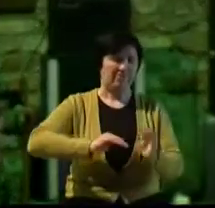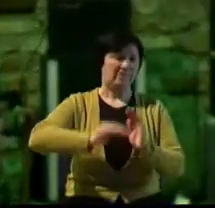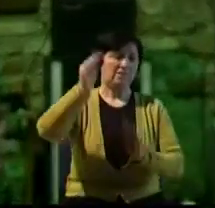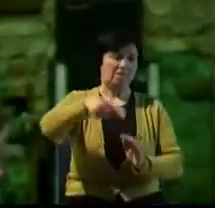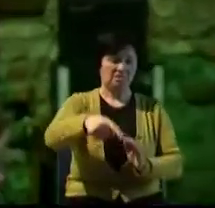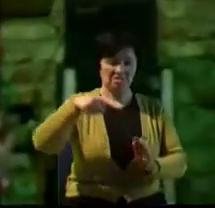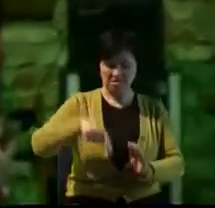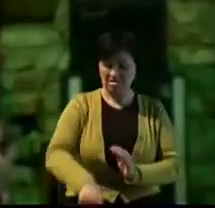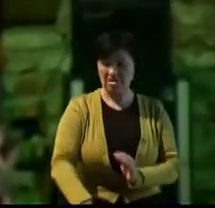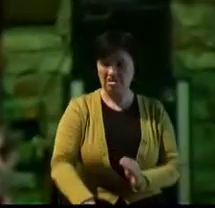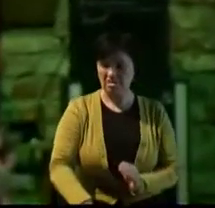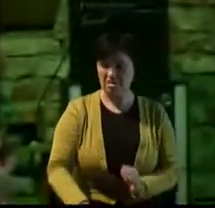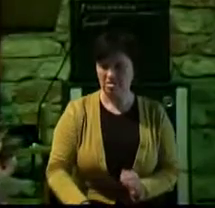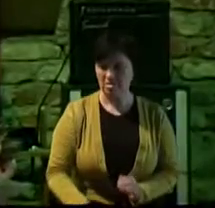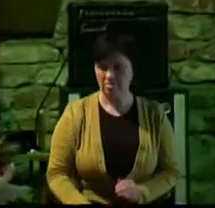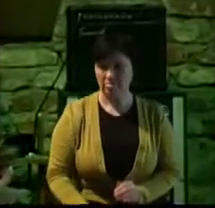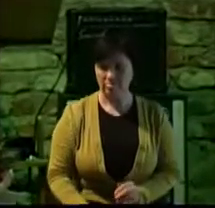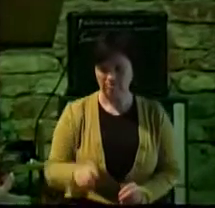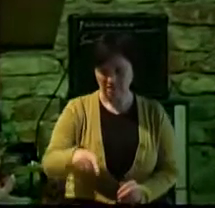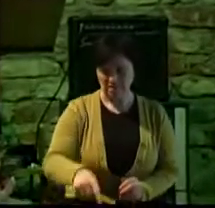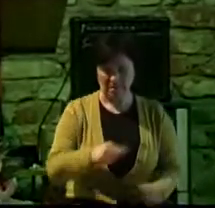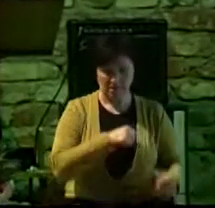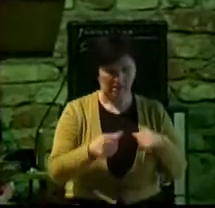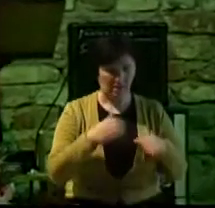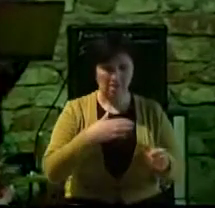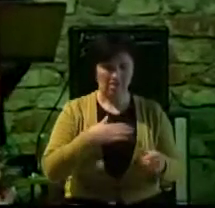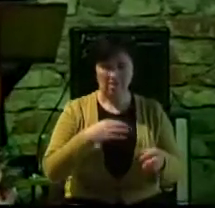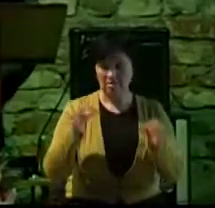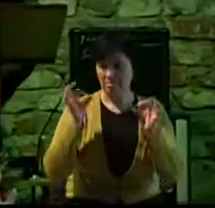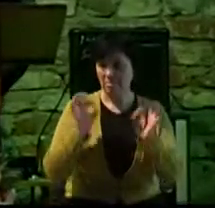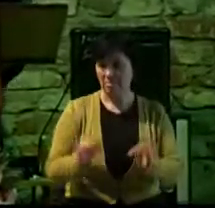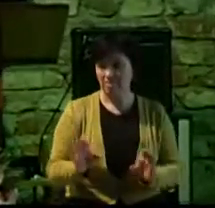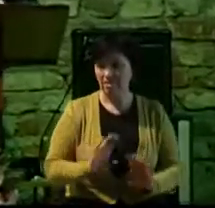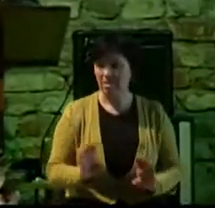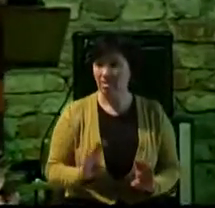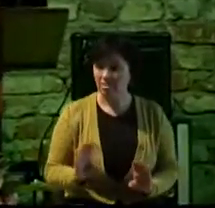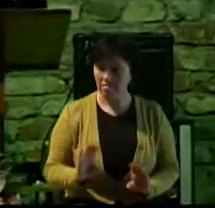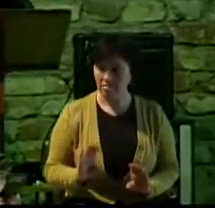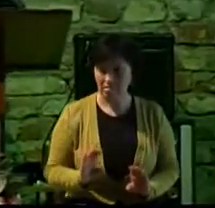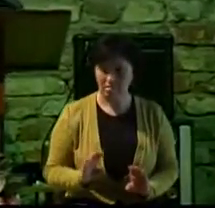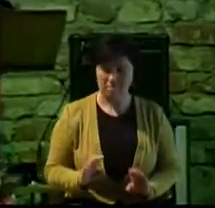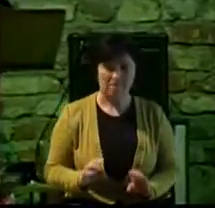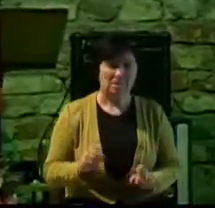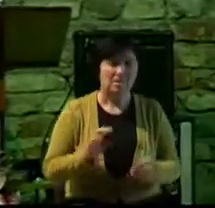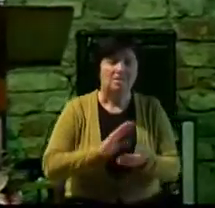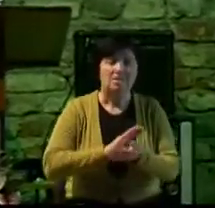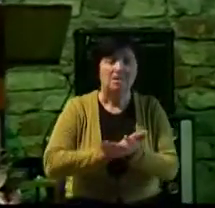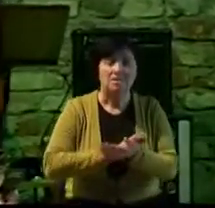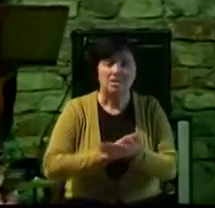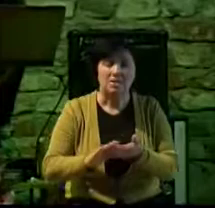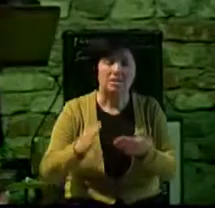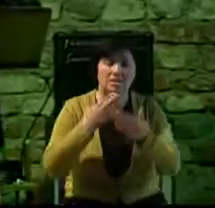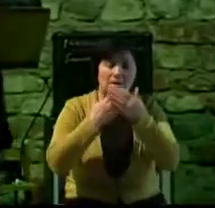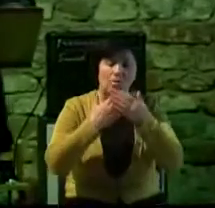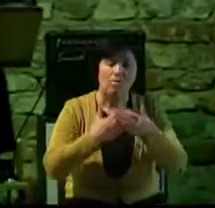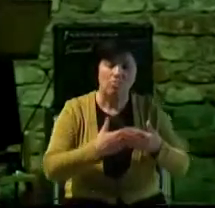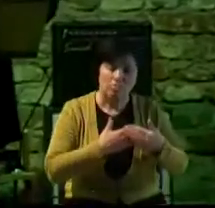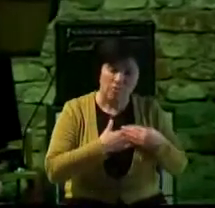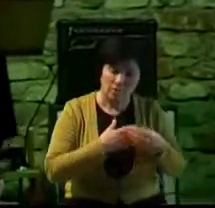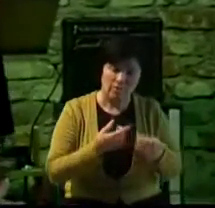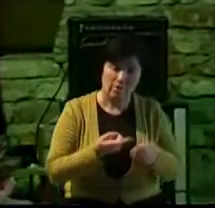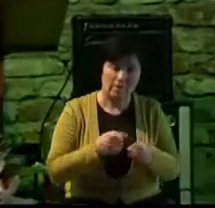превосходство, что мы не таковы, как он, когда мы говорим с искренней, неподдельной любовью, тогда это